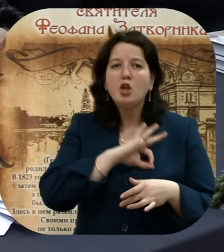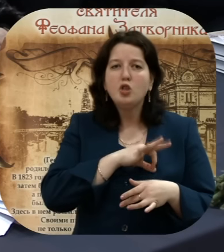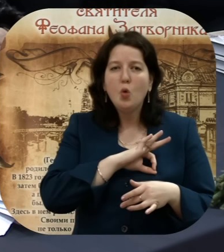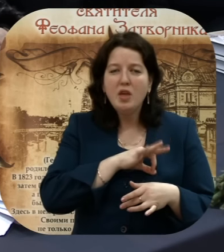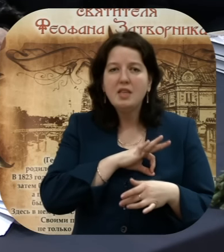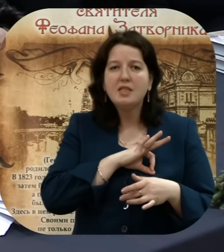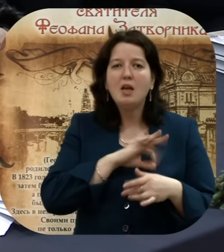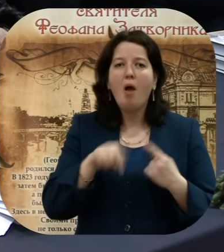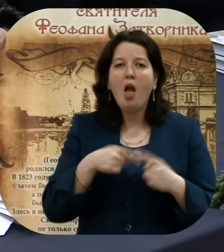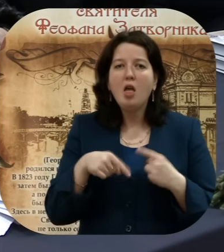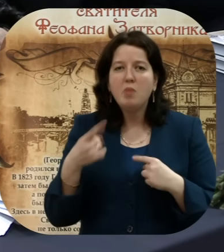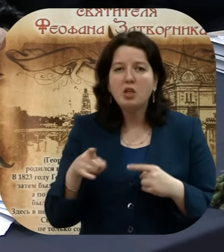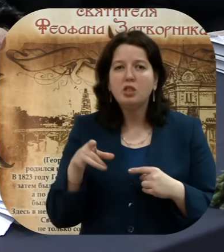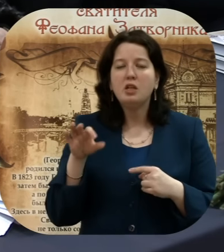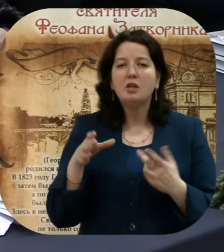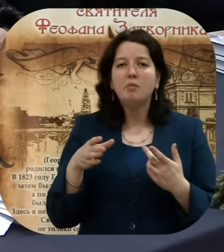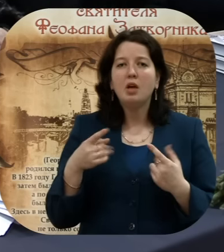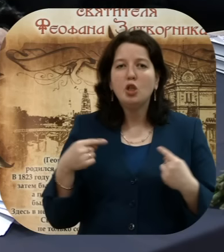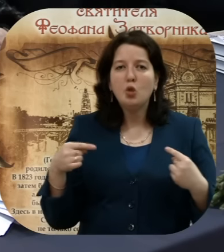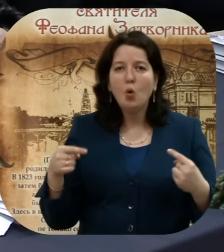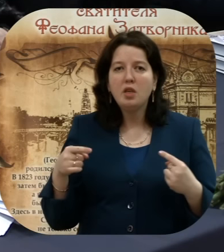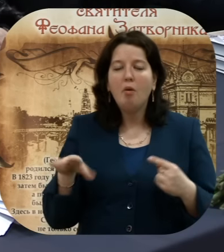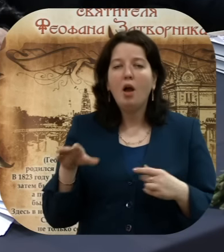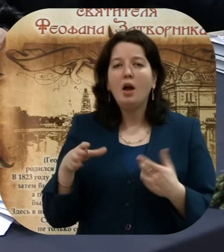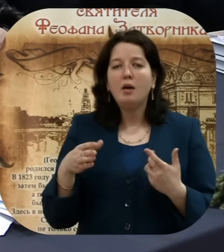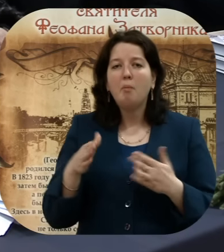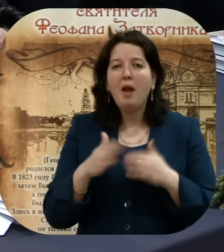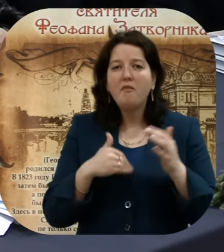и многим другим часто приходится идти на обман,